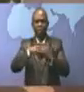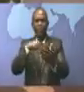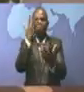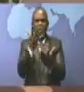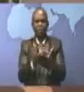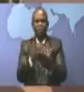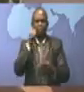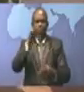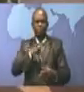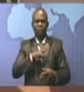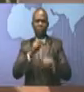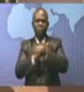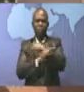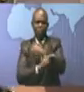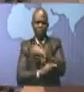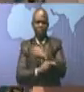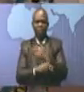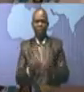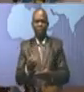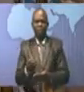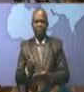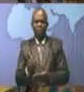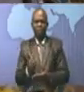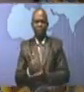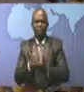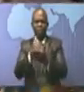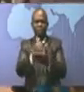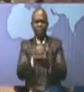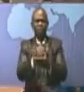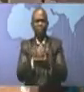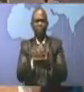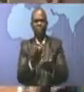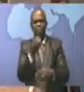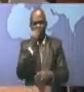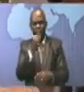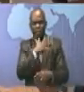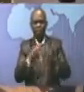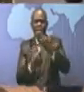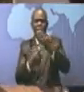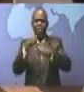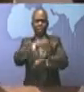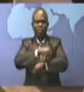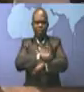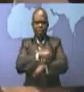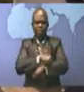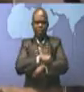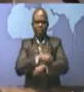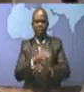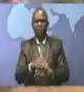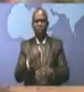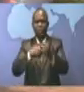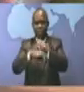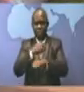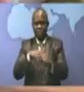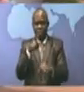femmes d'Ozi, elles ont apporté une assistance en vivres et matériel scolaire. Vous saurez que cet acte charitable a